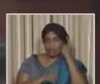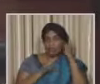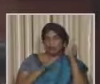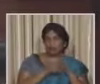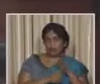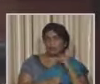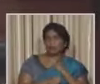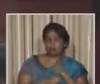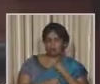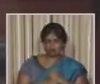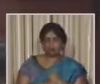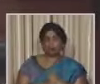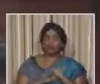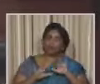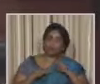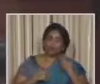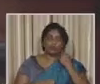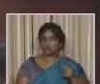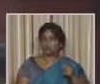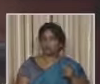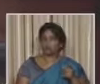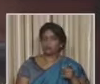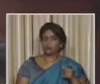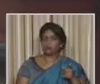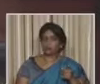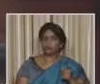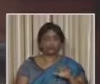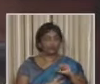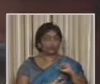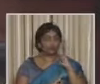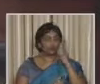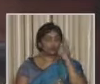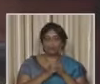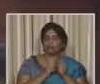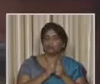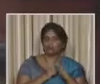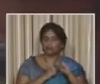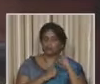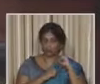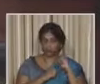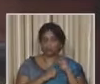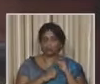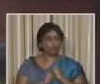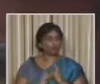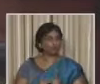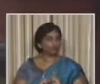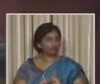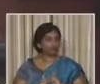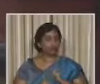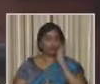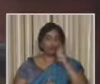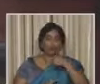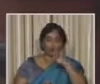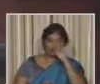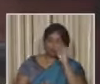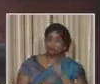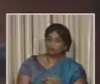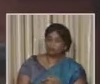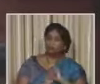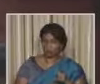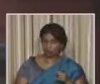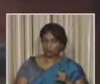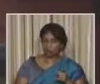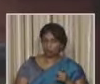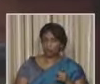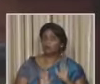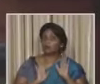நான் நினைக்கின்றேன், எந்த ஒரு அரசிற்கும் மிகவும் முக்கியமான ஒரு பிரிவு. பலம் பொருந்திய உளவுத்துறை பேணப்பட வேண்டும்.